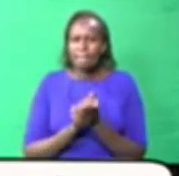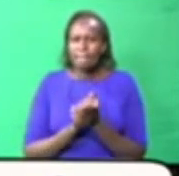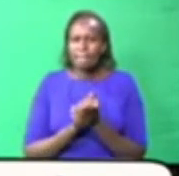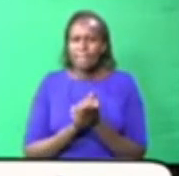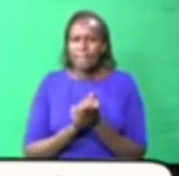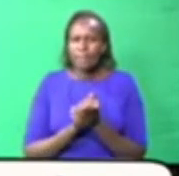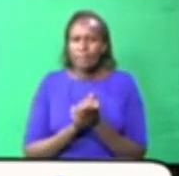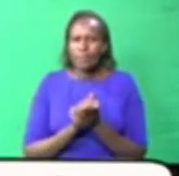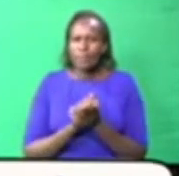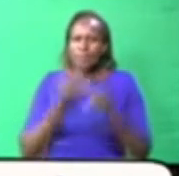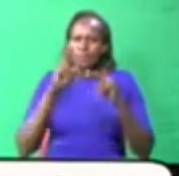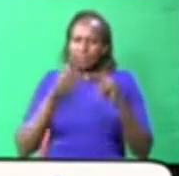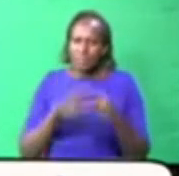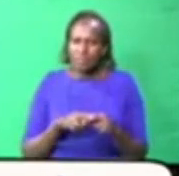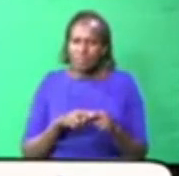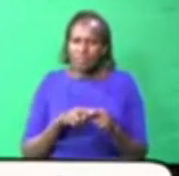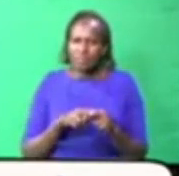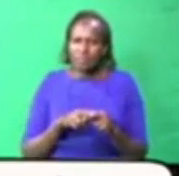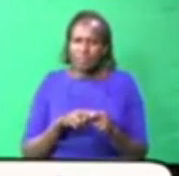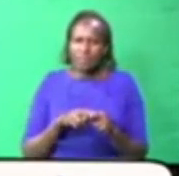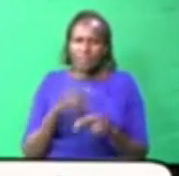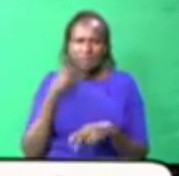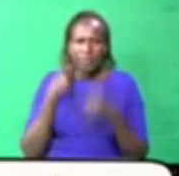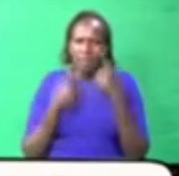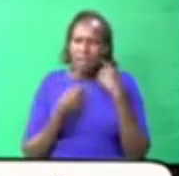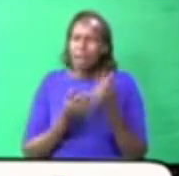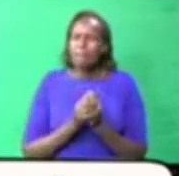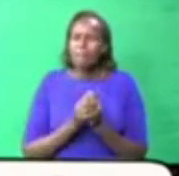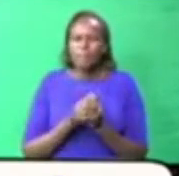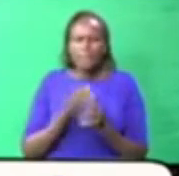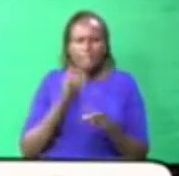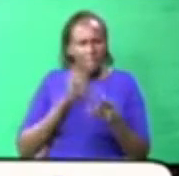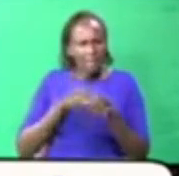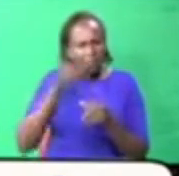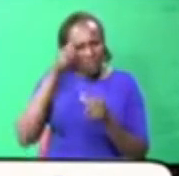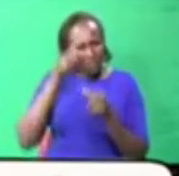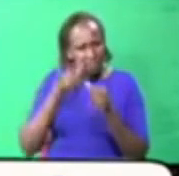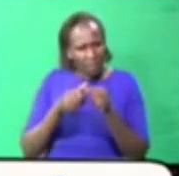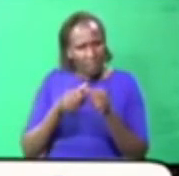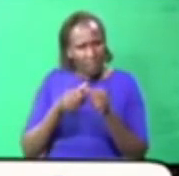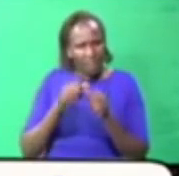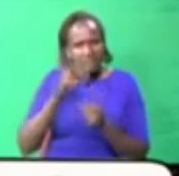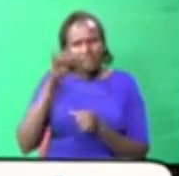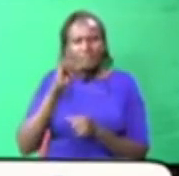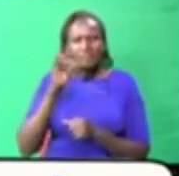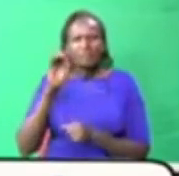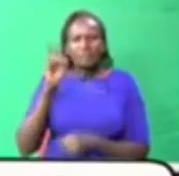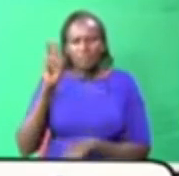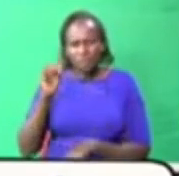sat down and we wept. When we remembered Zion,